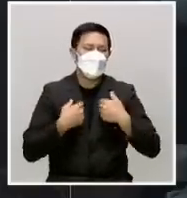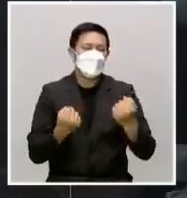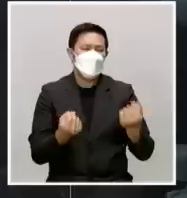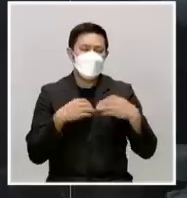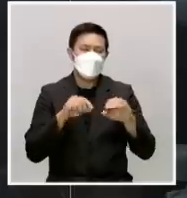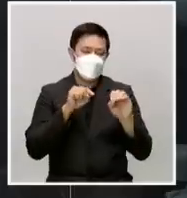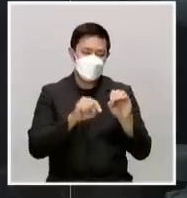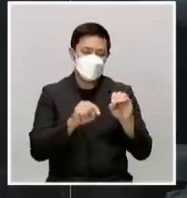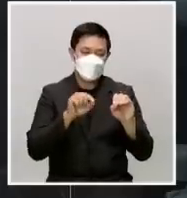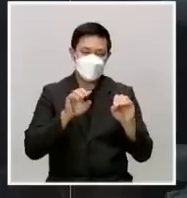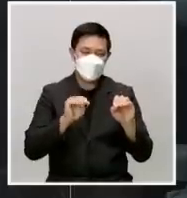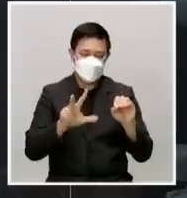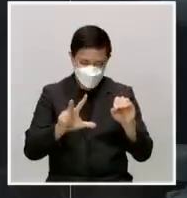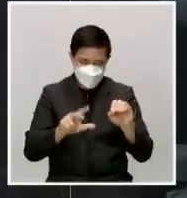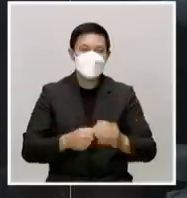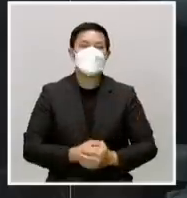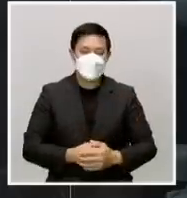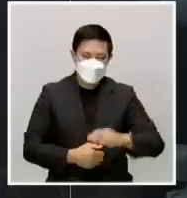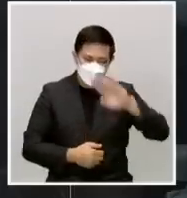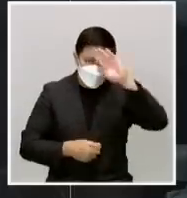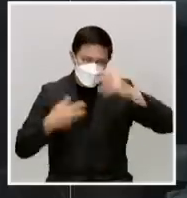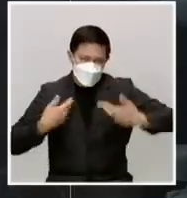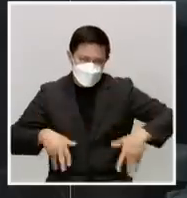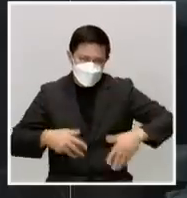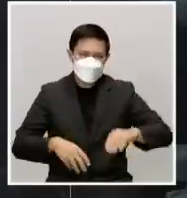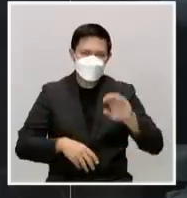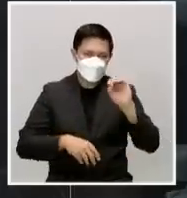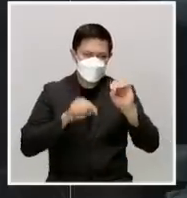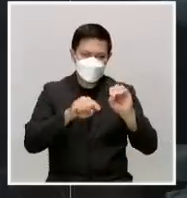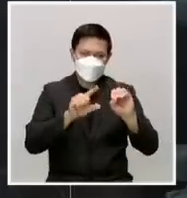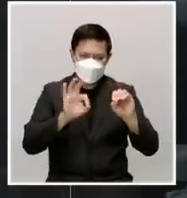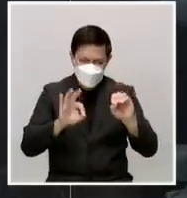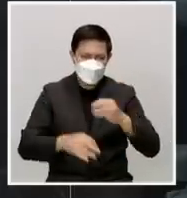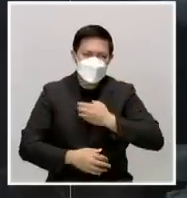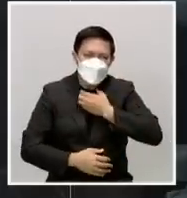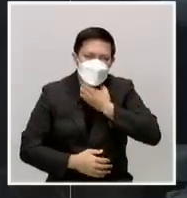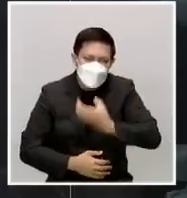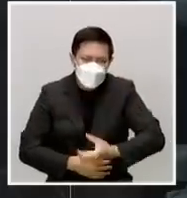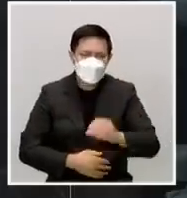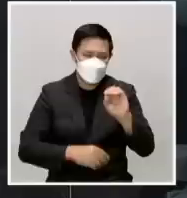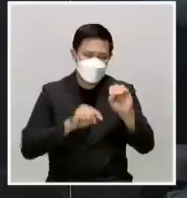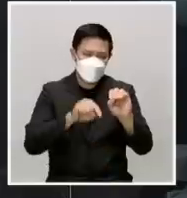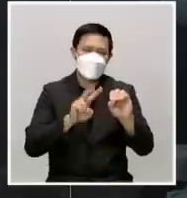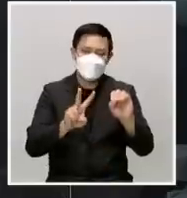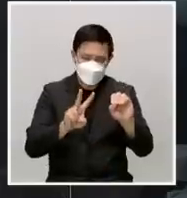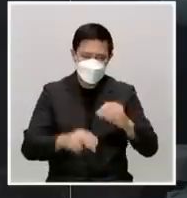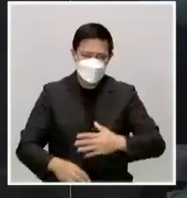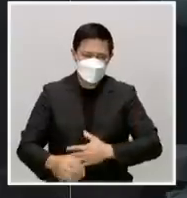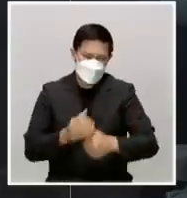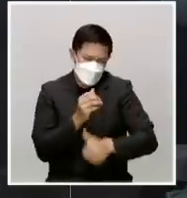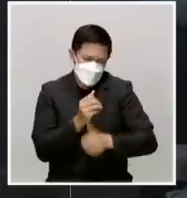ละ 0.43มีไข้ร้อยละ 0.29 คลื่นไส้ร้อยละ 0.2 ท้องเสียร้อย